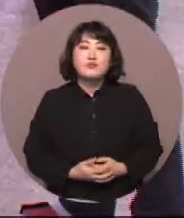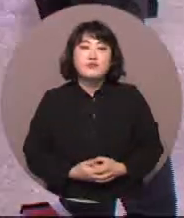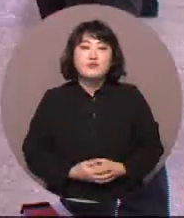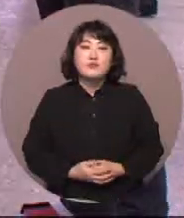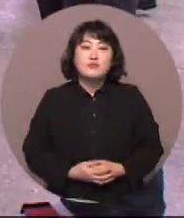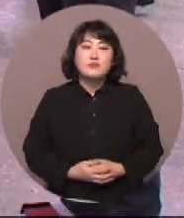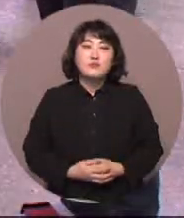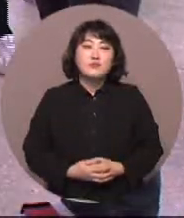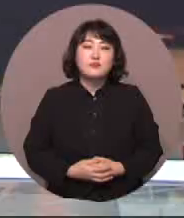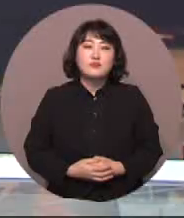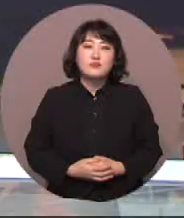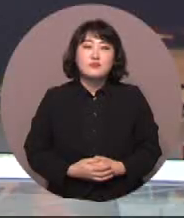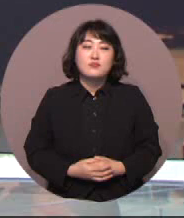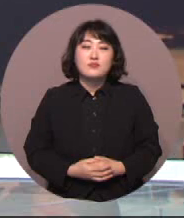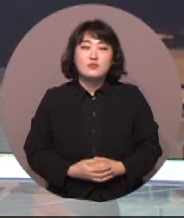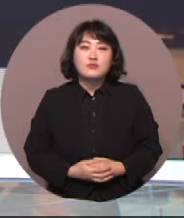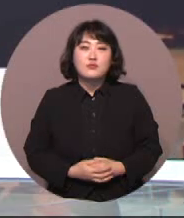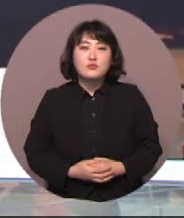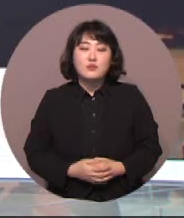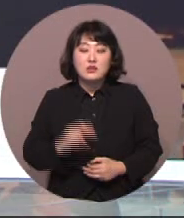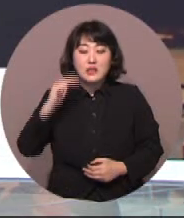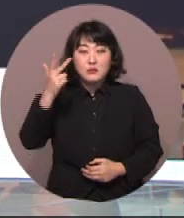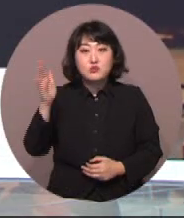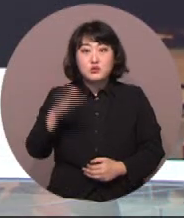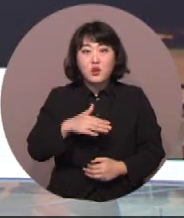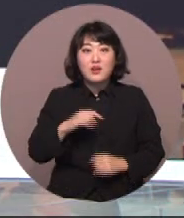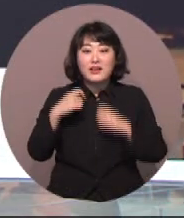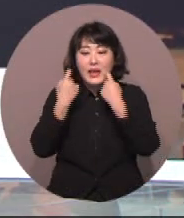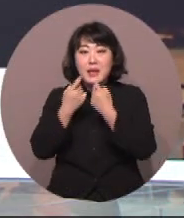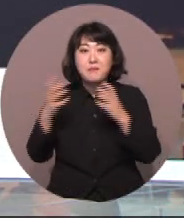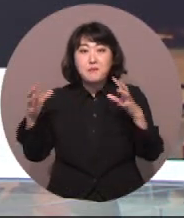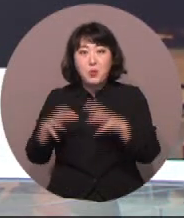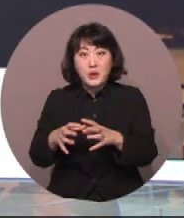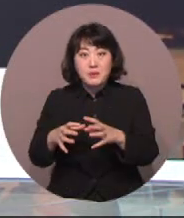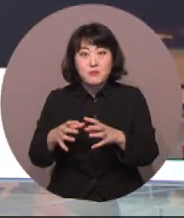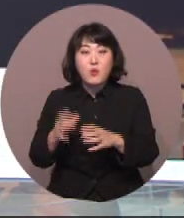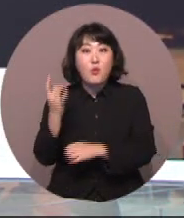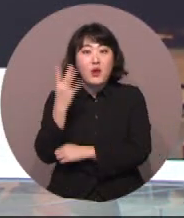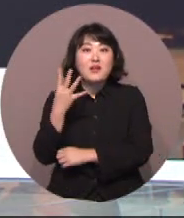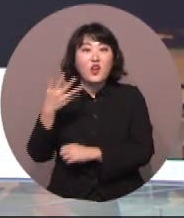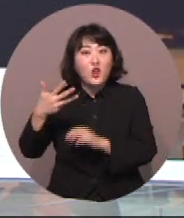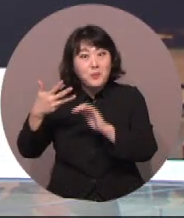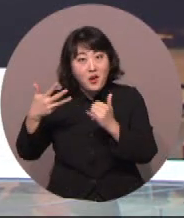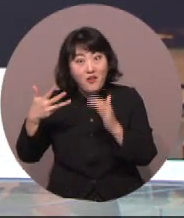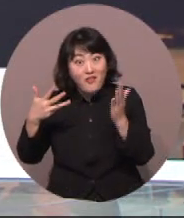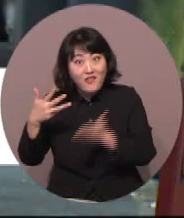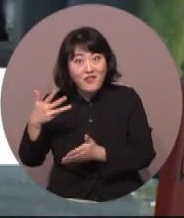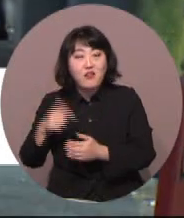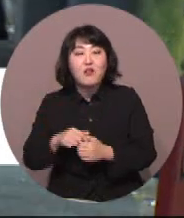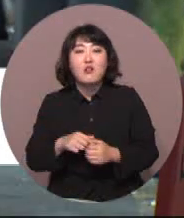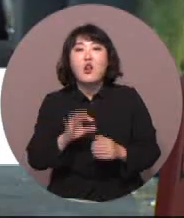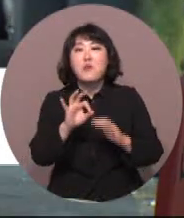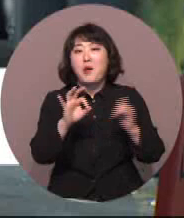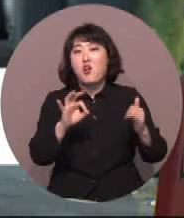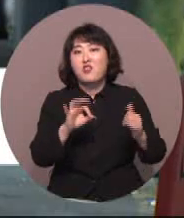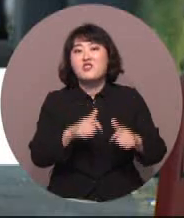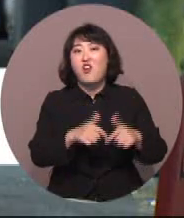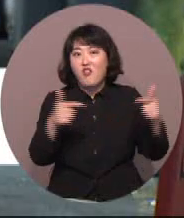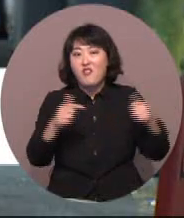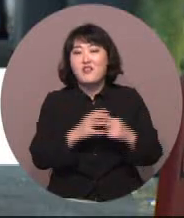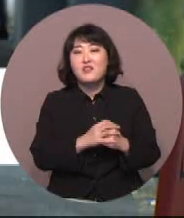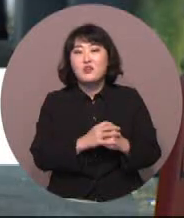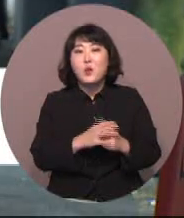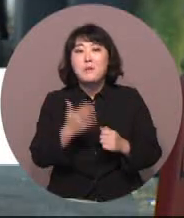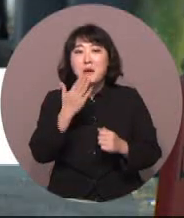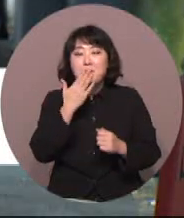김입니다 다음주 부터 사적 모임 인원이 기존 8명에서 10명까지 로 들고 식당 등 영업